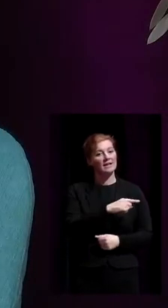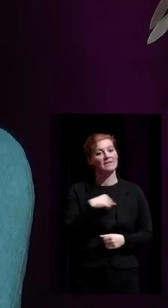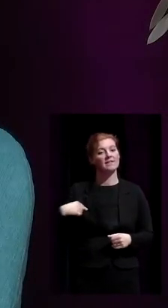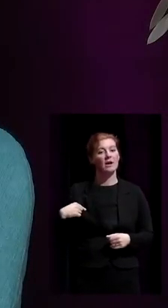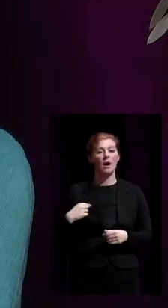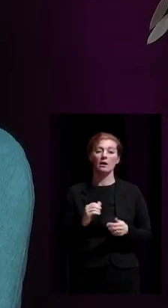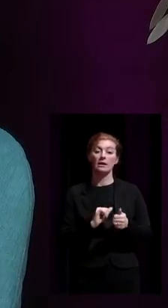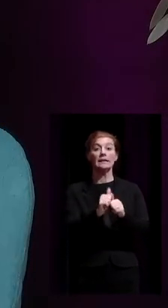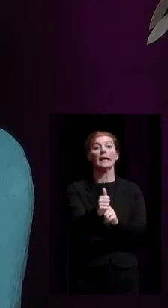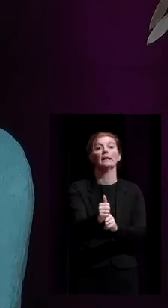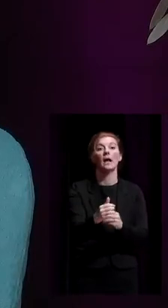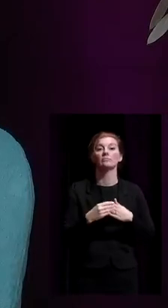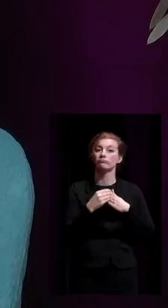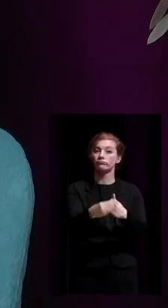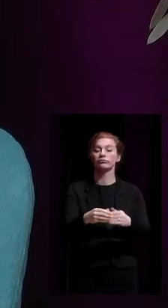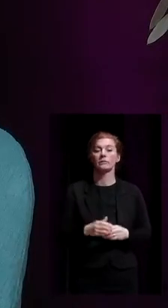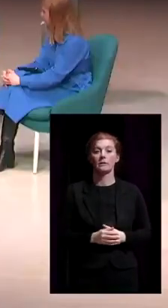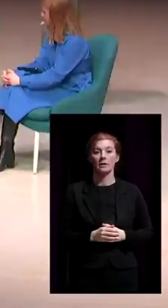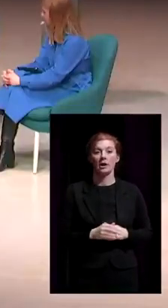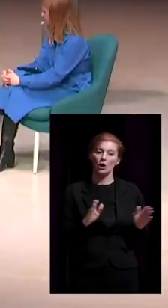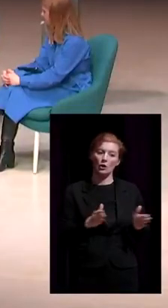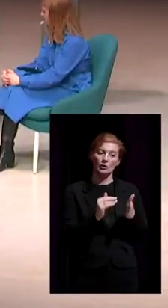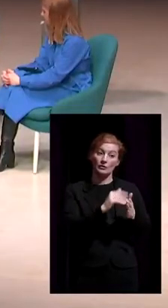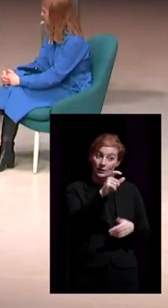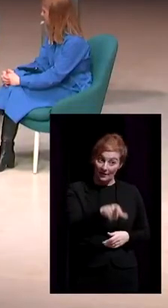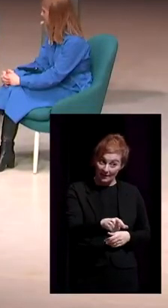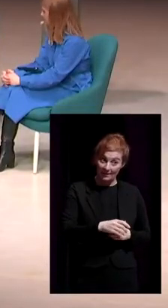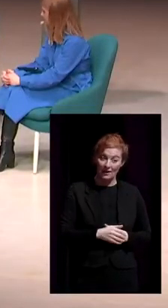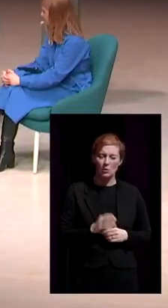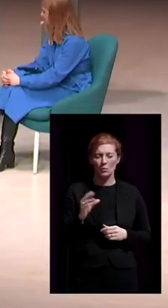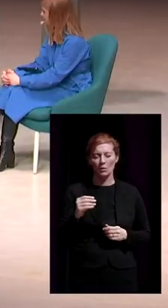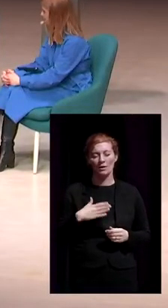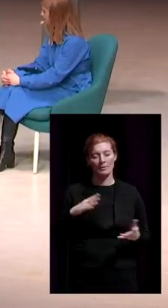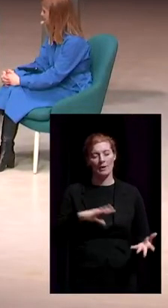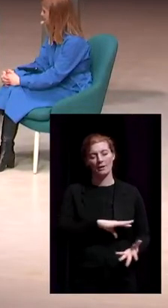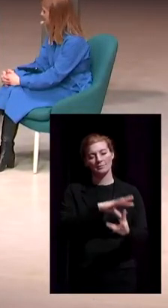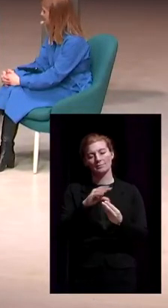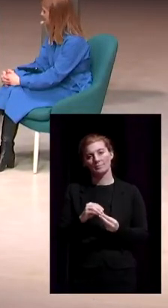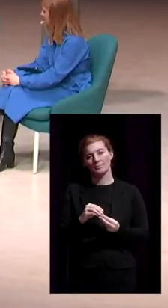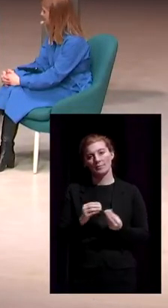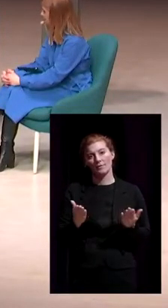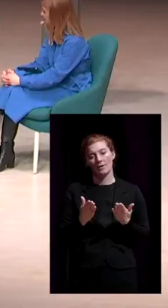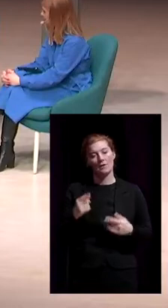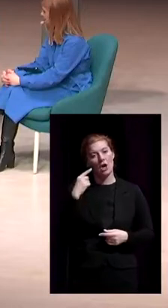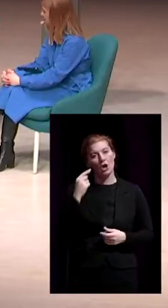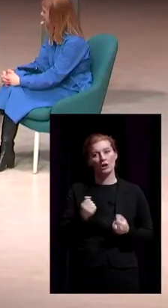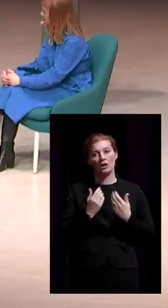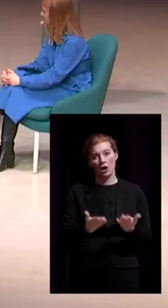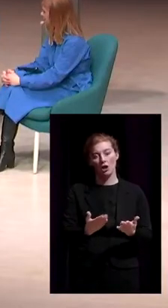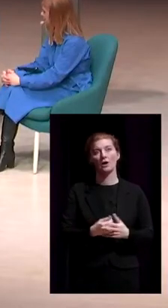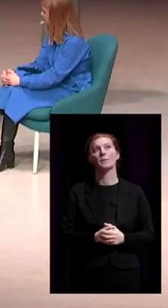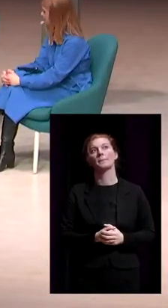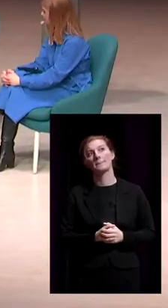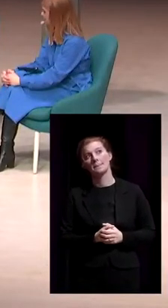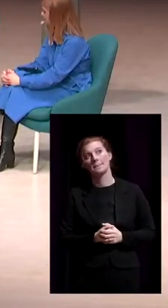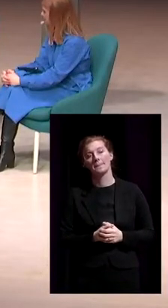ledningen. Kort också ord från dig och sen från Gabriel. Summera upp något av det som vi har hört idag. Och